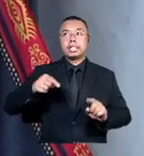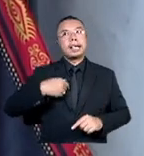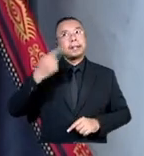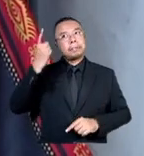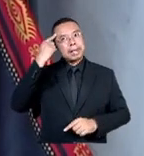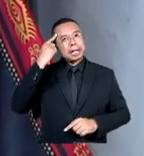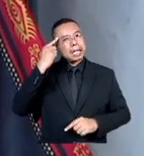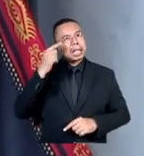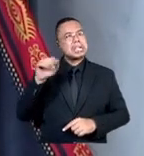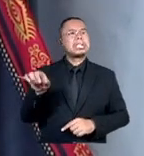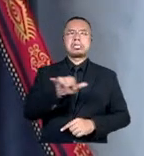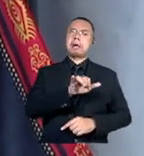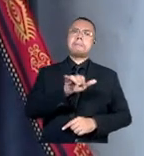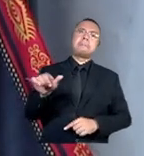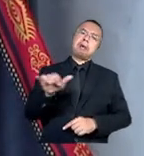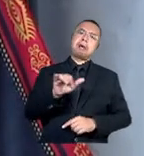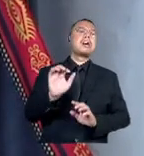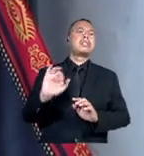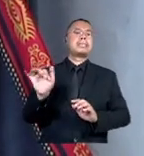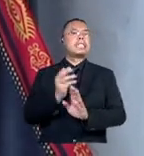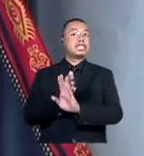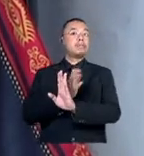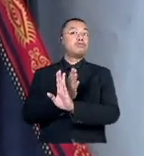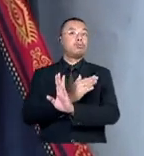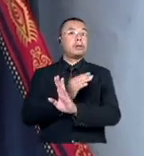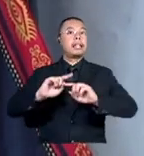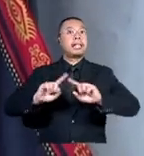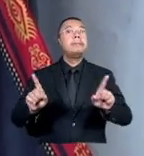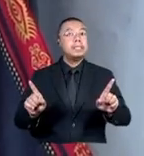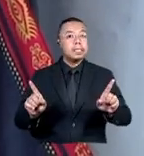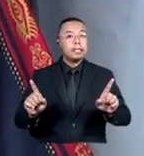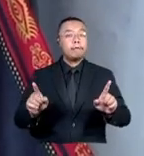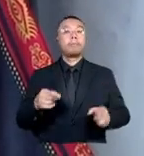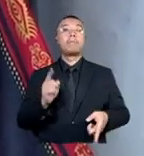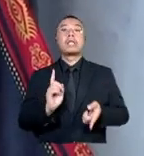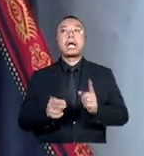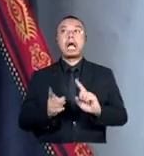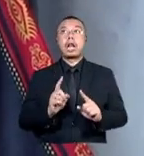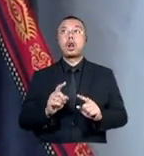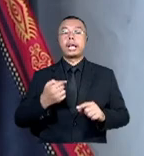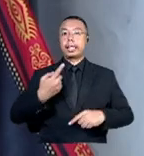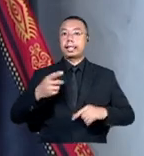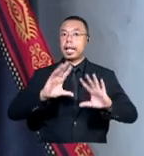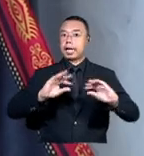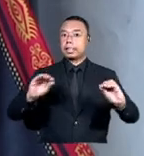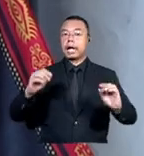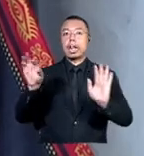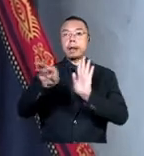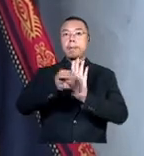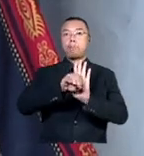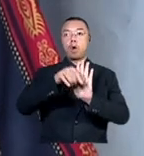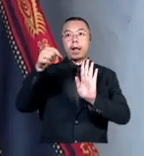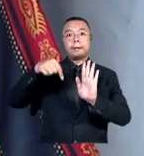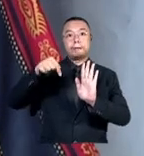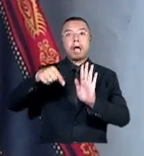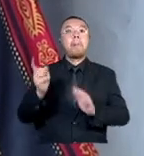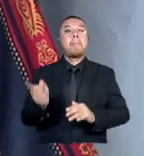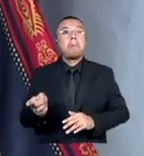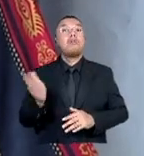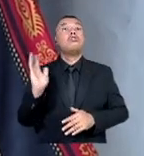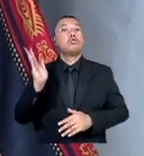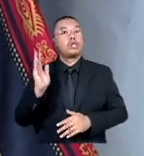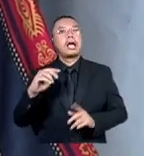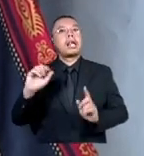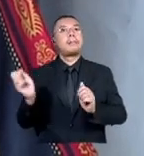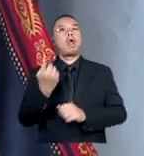kira tidak jauh berbeda dengan yang sebelum-sebelumnya, tetapi kalau yang dilakukan di Papua ini karena